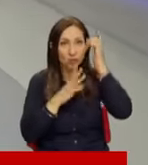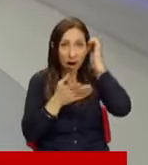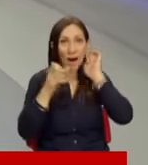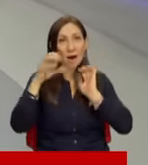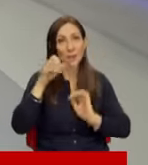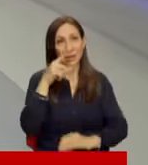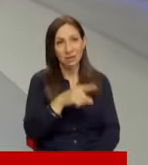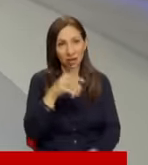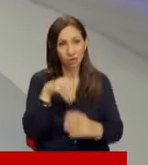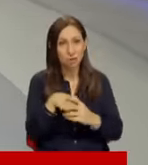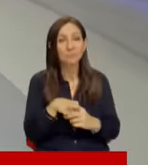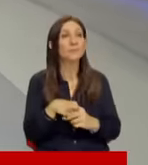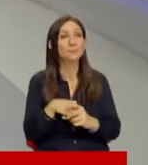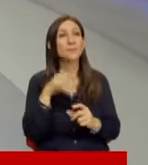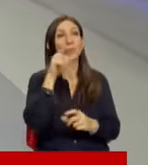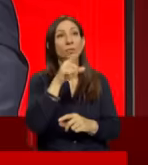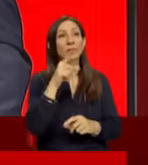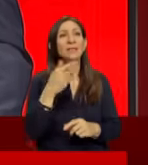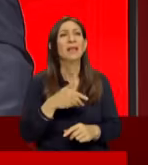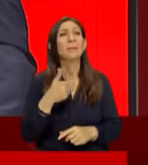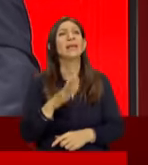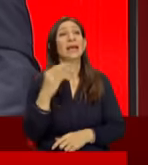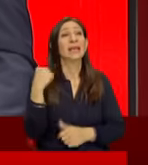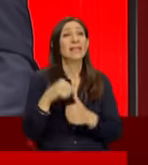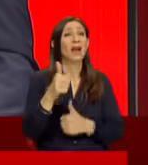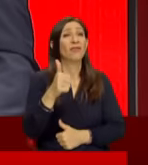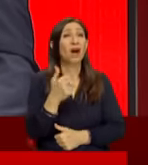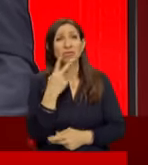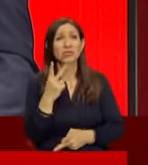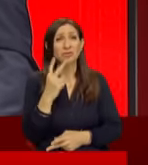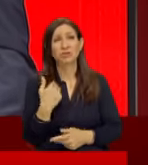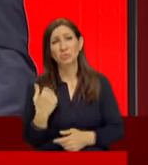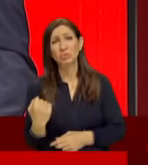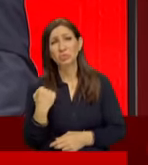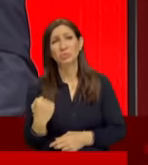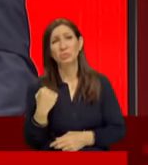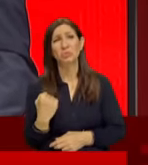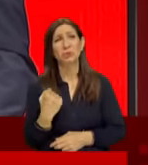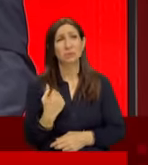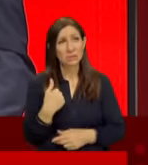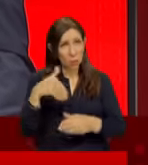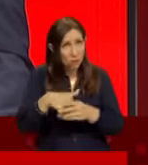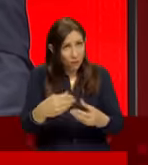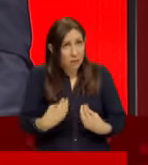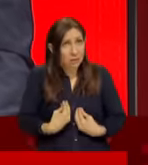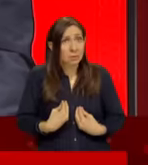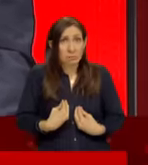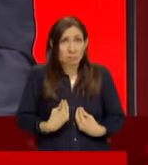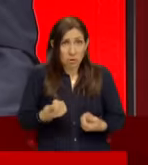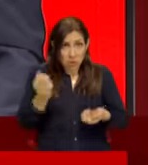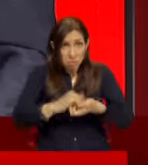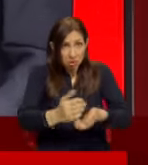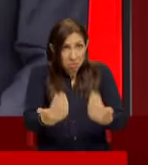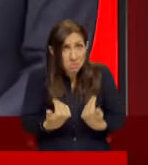AK Parti açısından. Ya burada mesela takmadılar, Yeniden Refah açık açık söyledi ya, biz güçlüyüz orada, bize verin. Hani